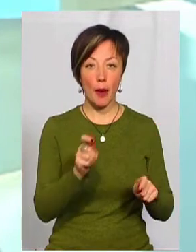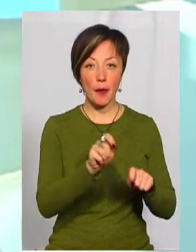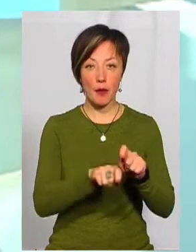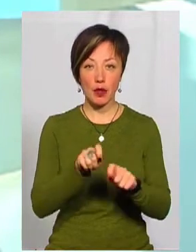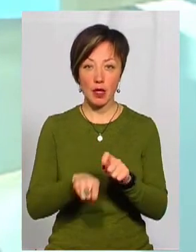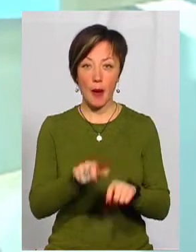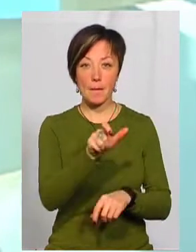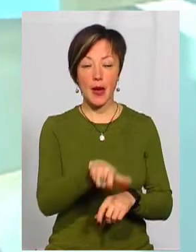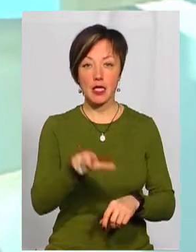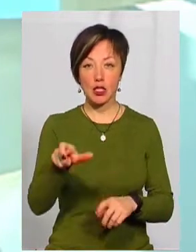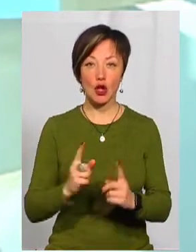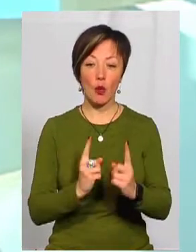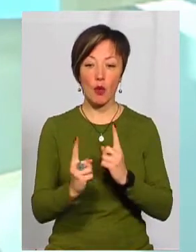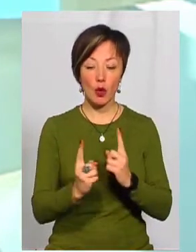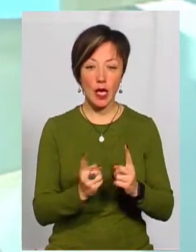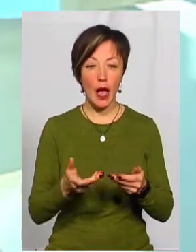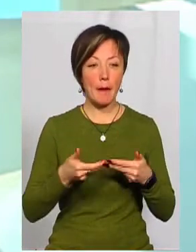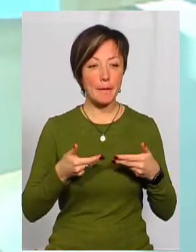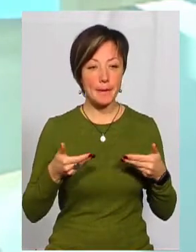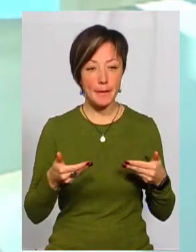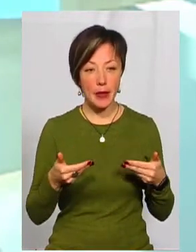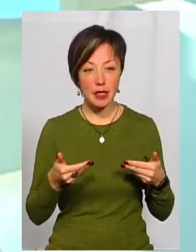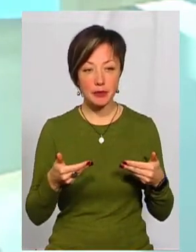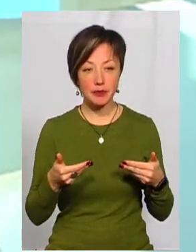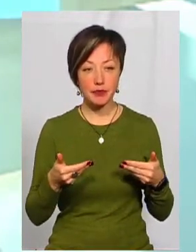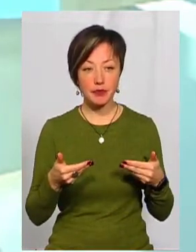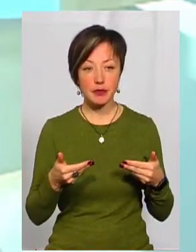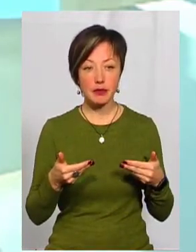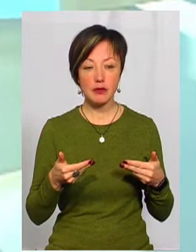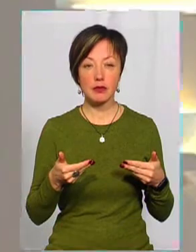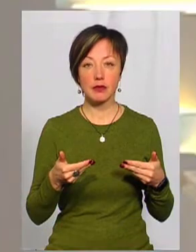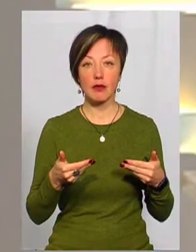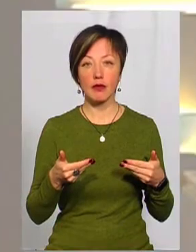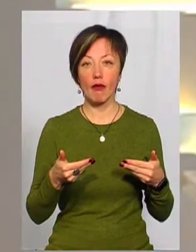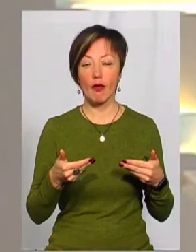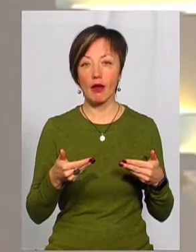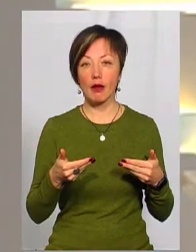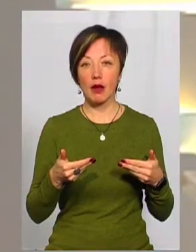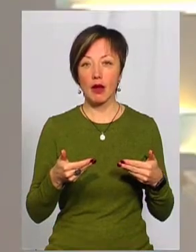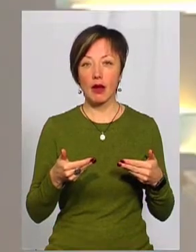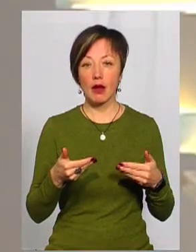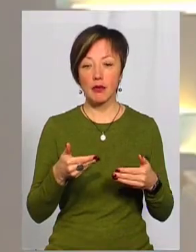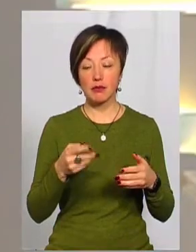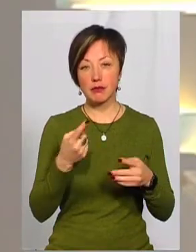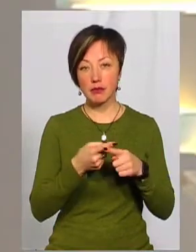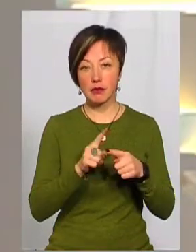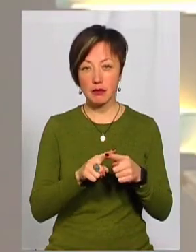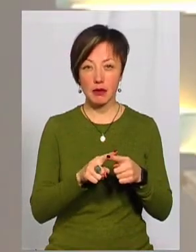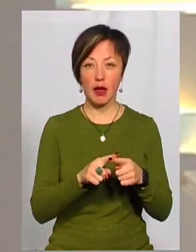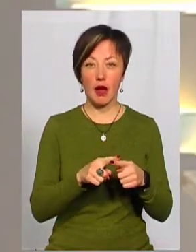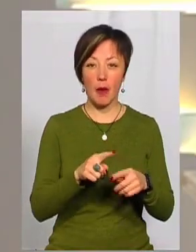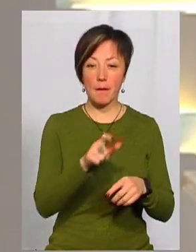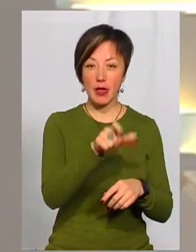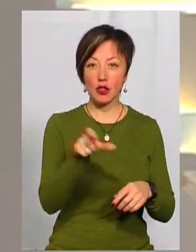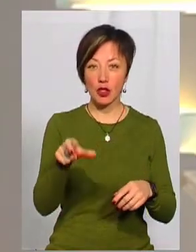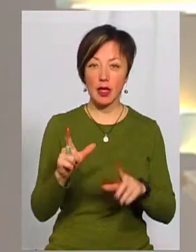промоніторимо пасажиропотік. Ми підлаштуємося під масового пасажира, який хоче їхати в той чи інший час